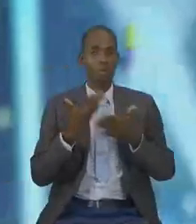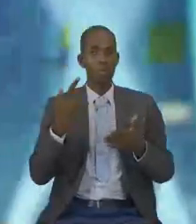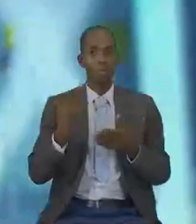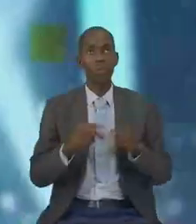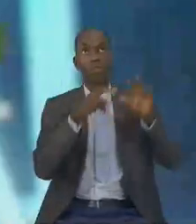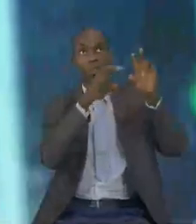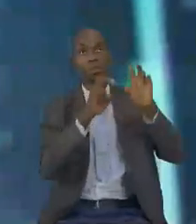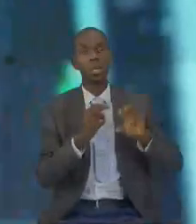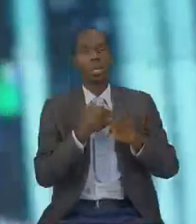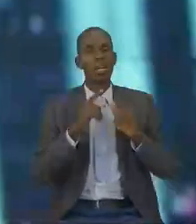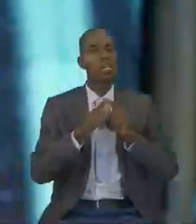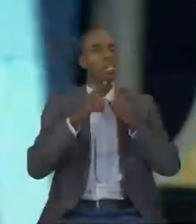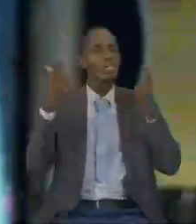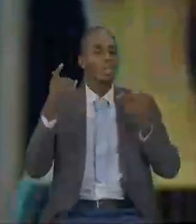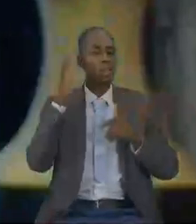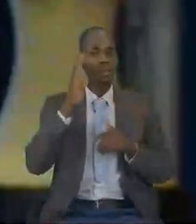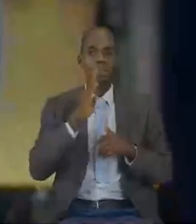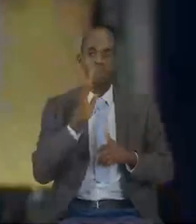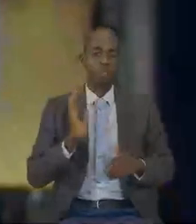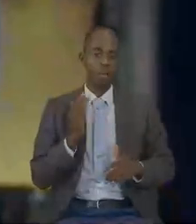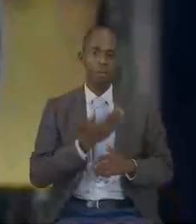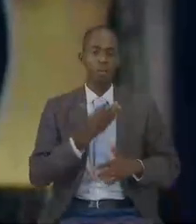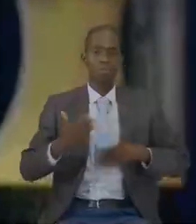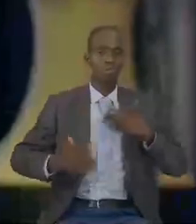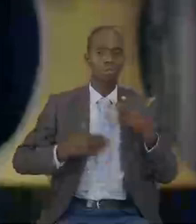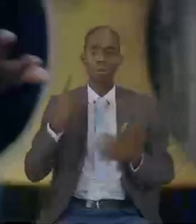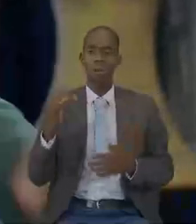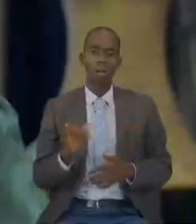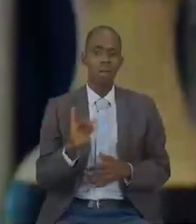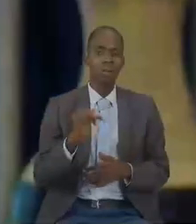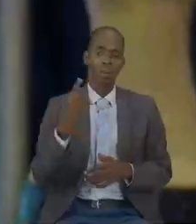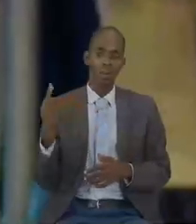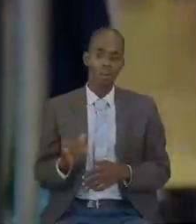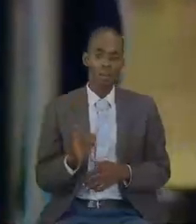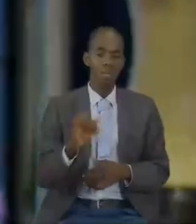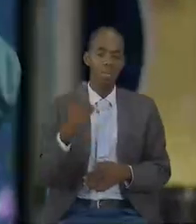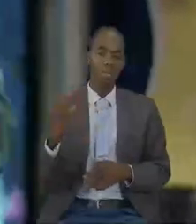le trône et grande sera notre joie pour toujours,